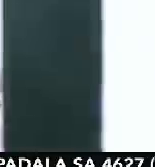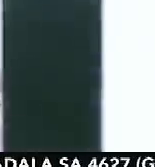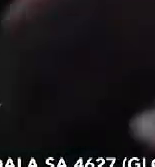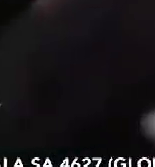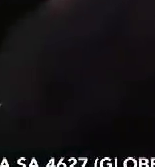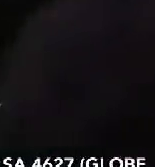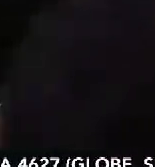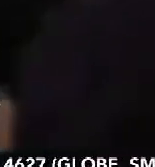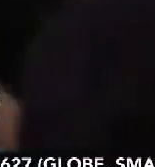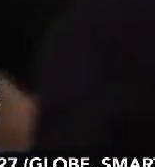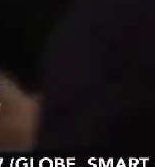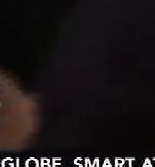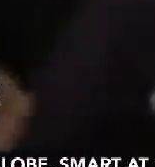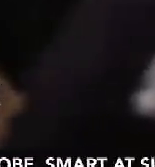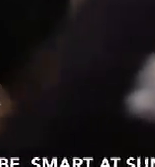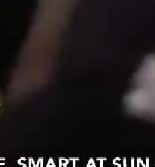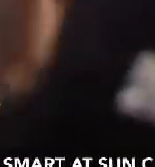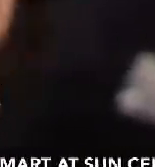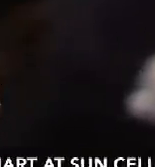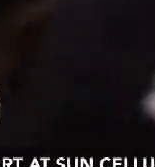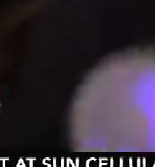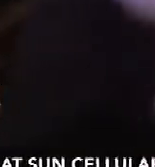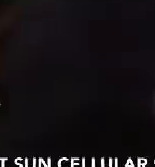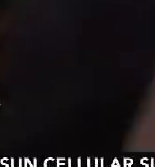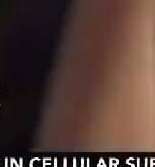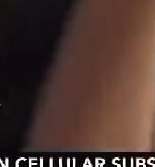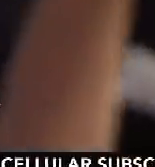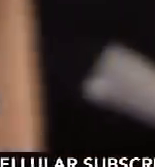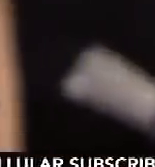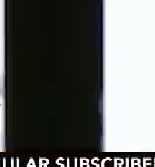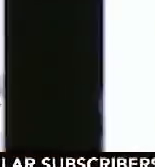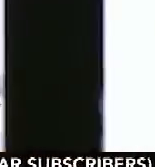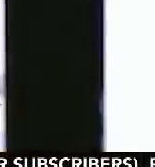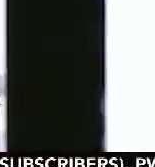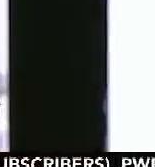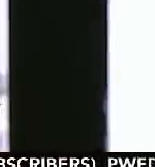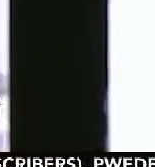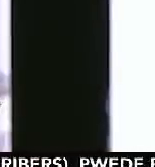anya, hindi raw maganda ang kalalagyan ng Pilipinas.